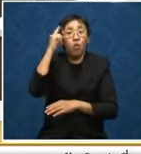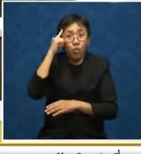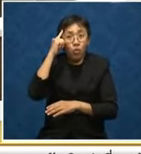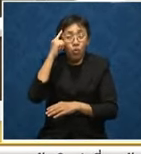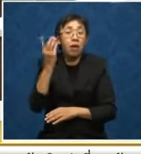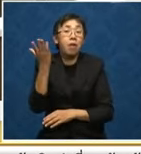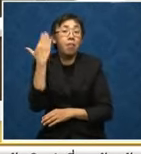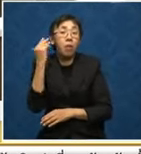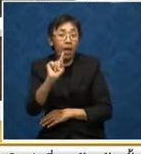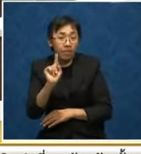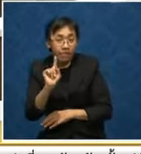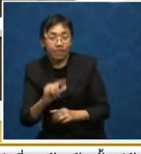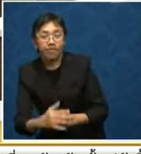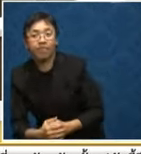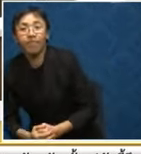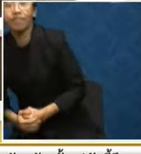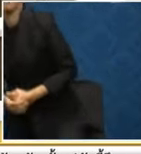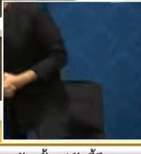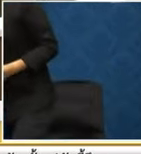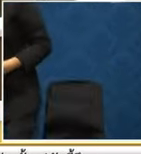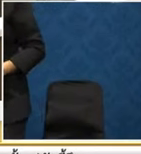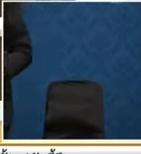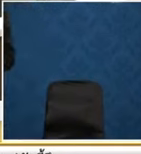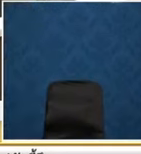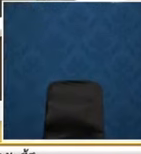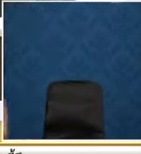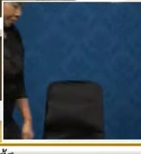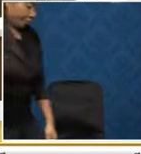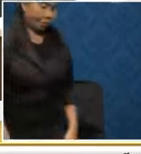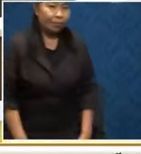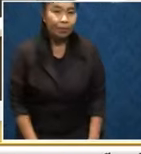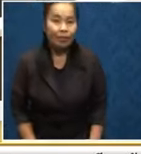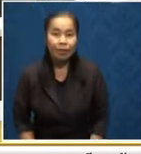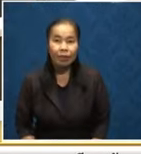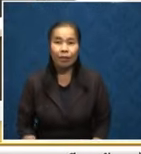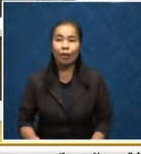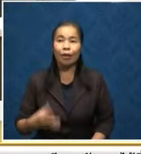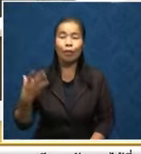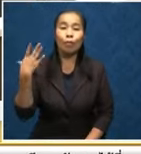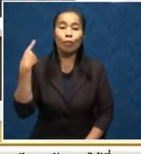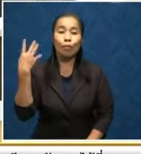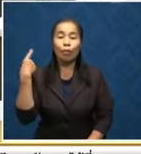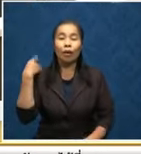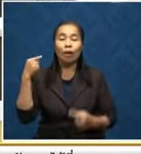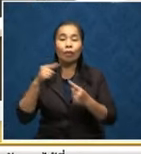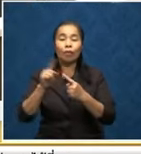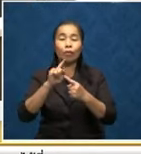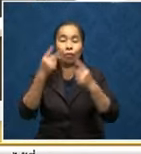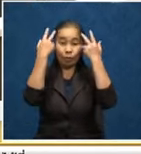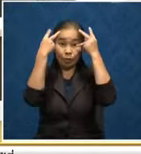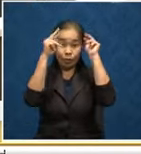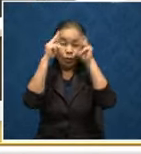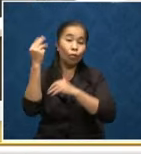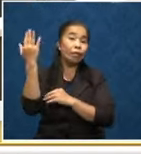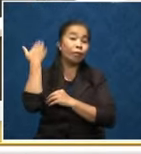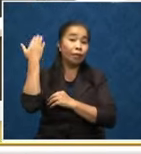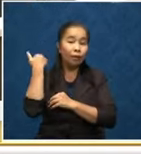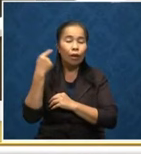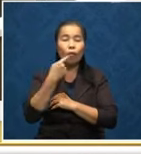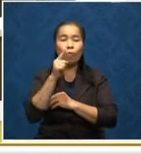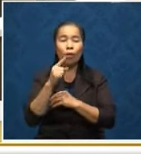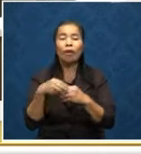านก็ท่านอดีตนายกก็ได้ประกาศชัดเจนที่จะวางมือเปิดช่องให้ฝ่าย